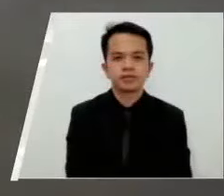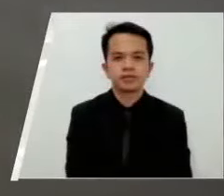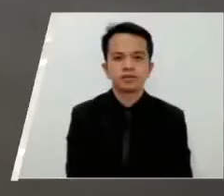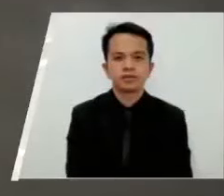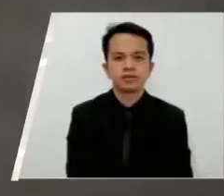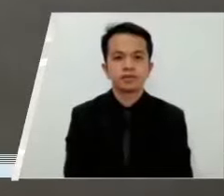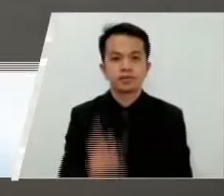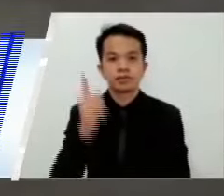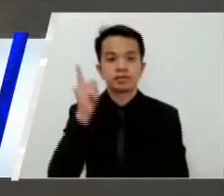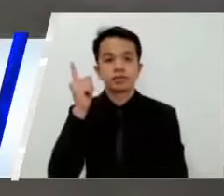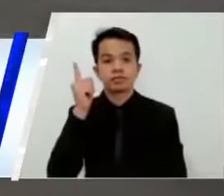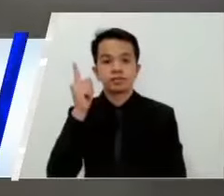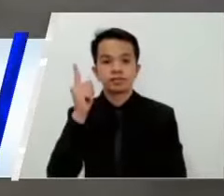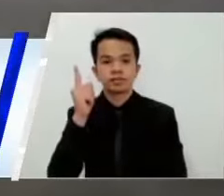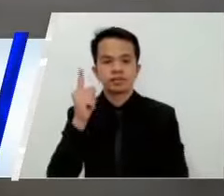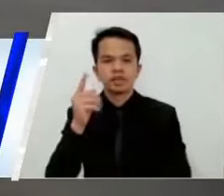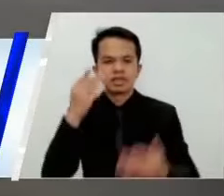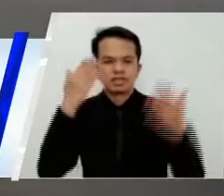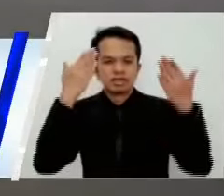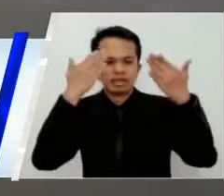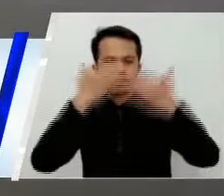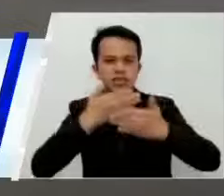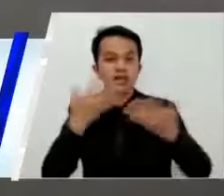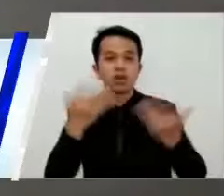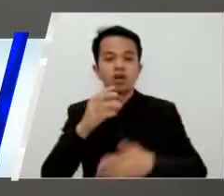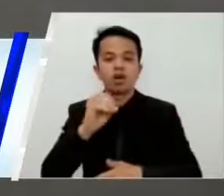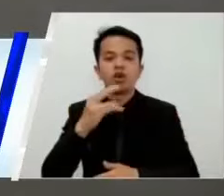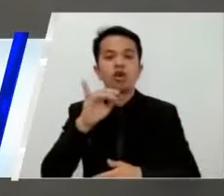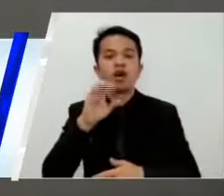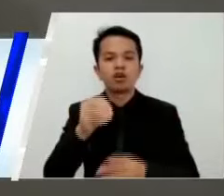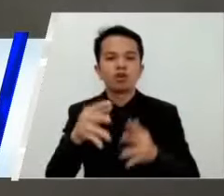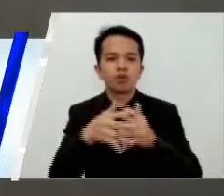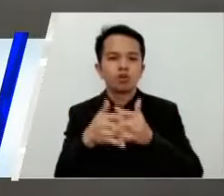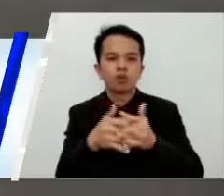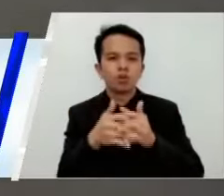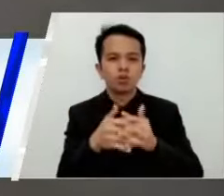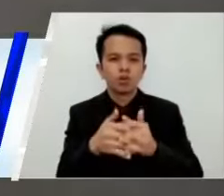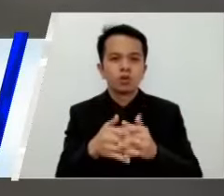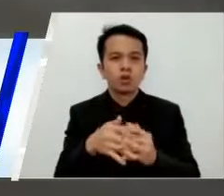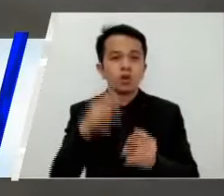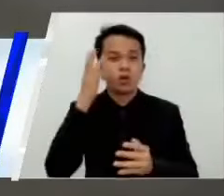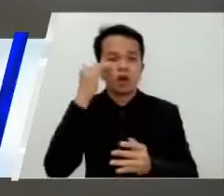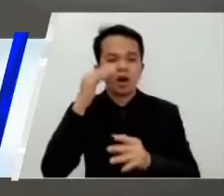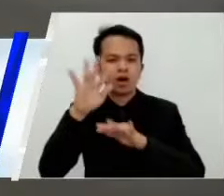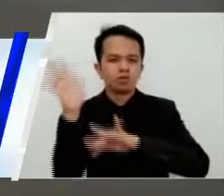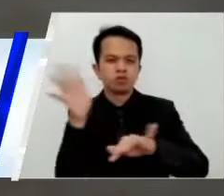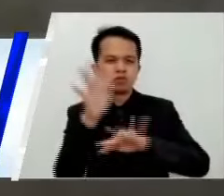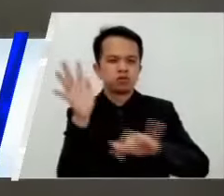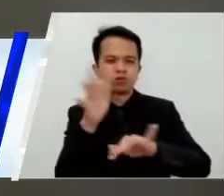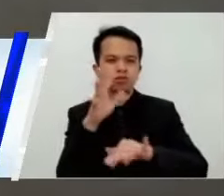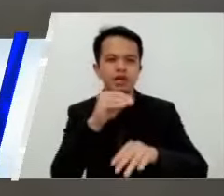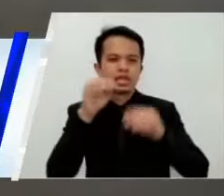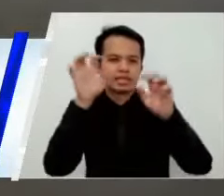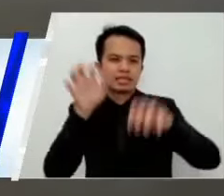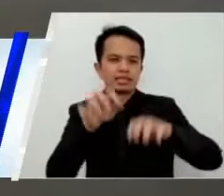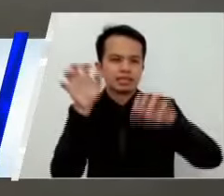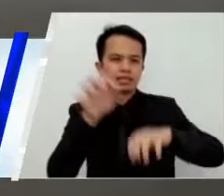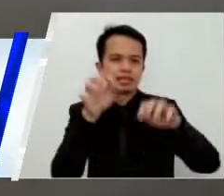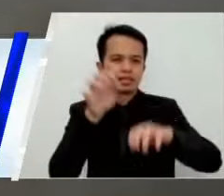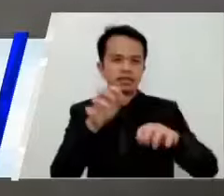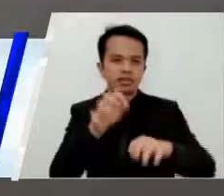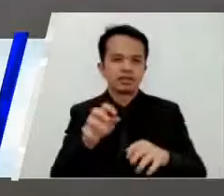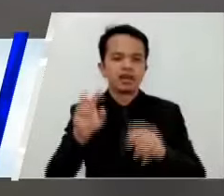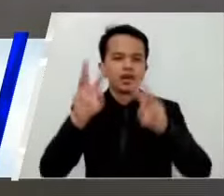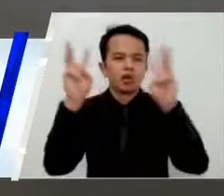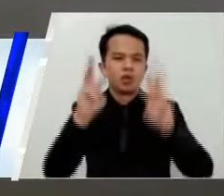Halos mag-zero visibility sa kalsadang yan sa Ohio sa Amerika at dahil yan sa lakas ng hangin at ulan. Sa gitna po ng severe weather